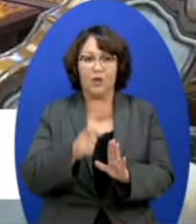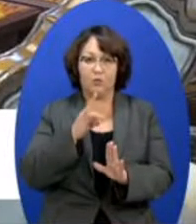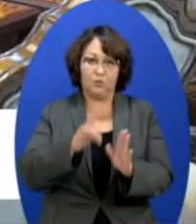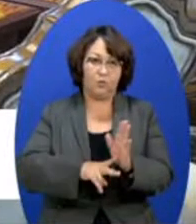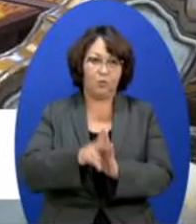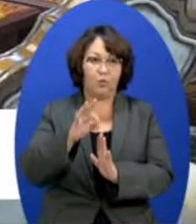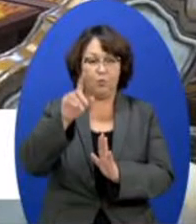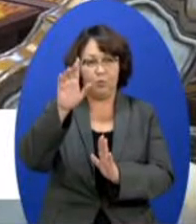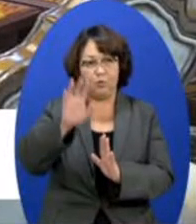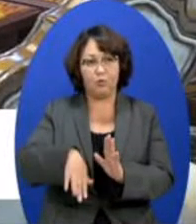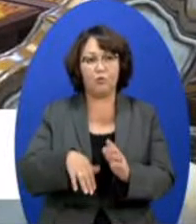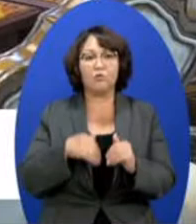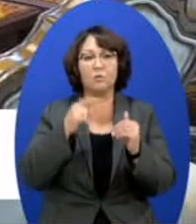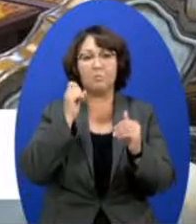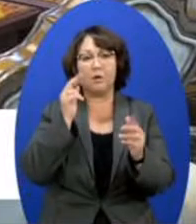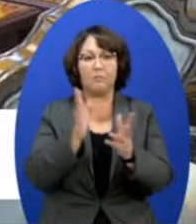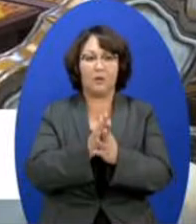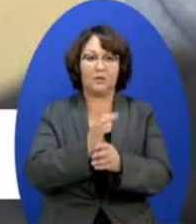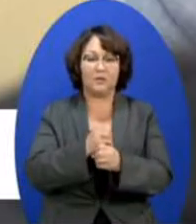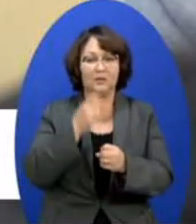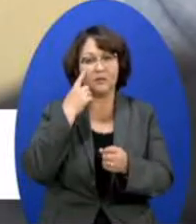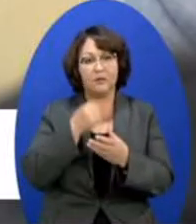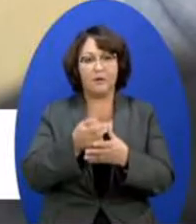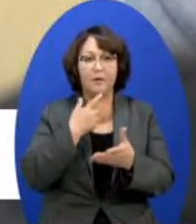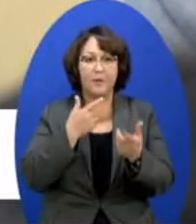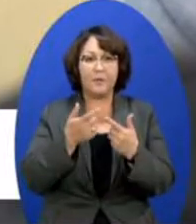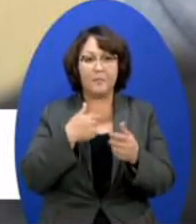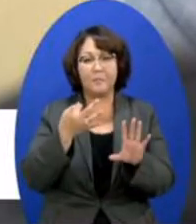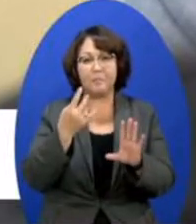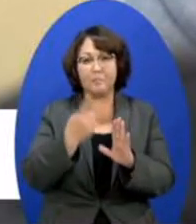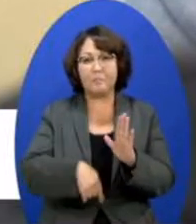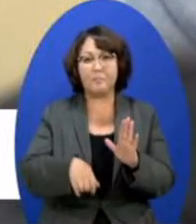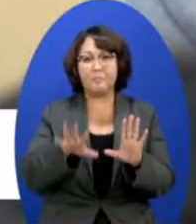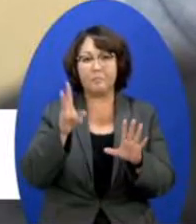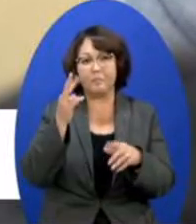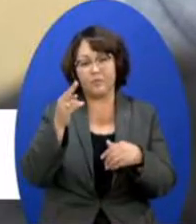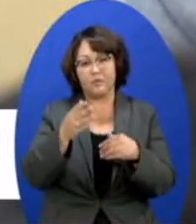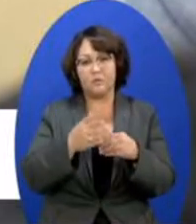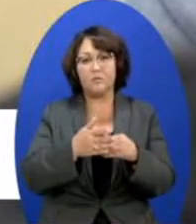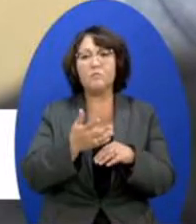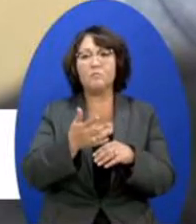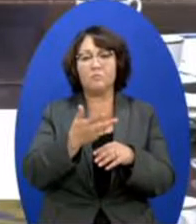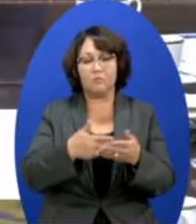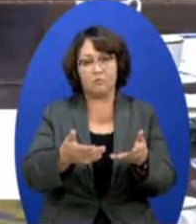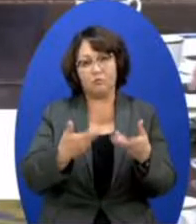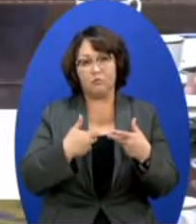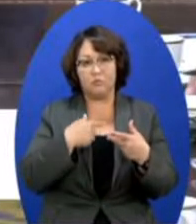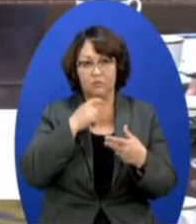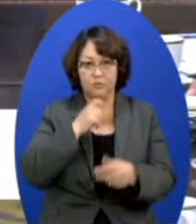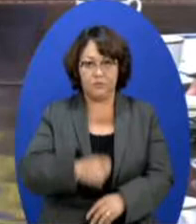бууруулах, хөгжлийн банктай хамтарч ажиллах болоод бусад асуудлаар саналаа 8-р сарын 10 гэхэд үг хэрэгтэй